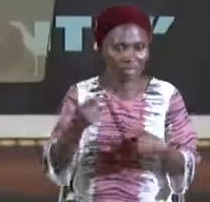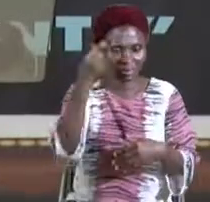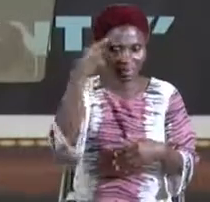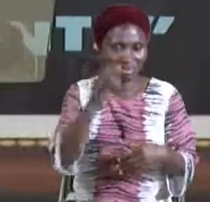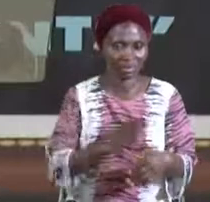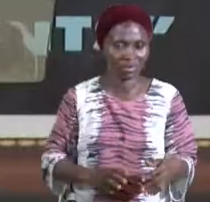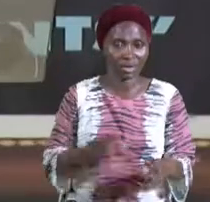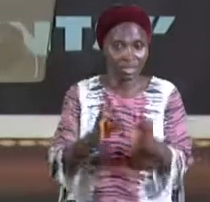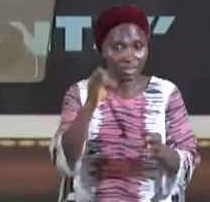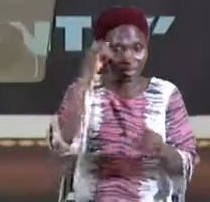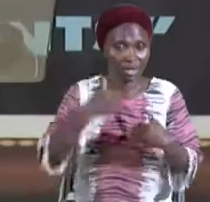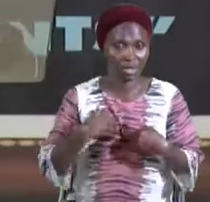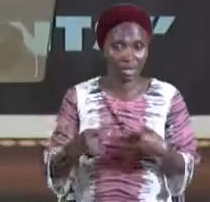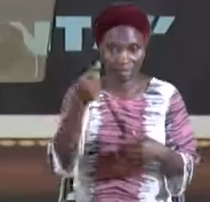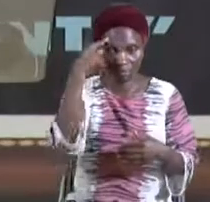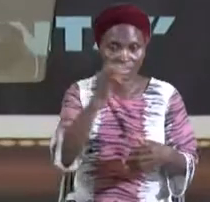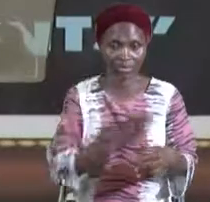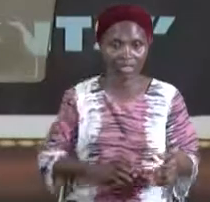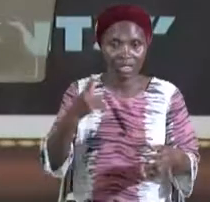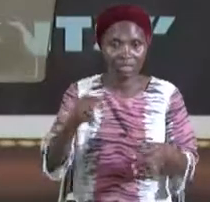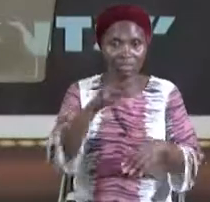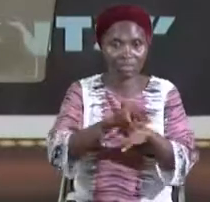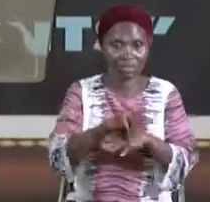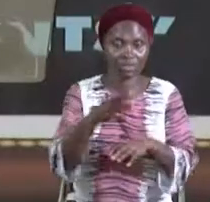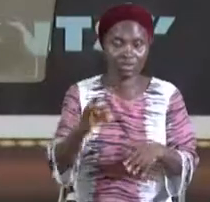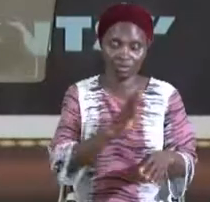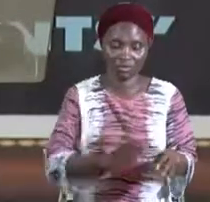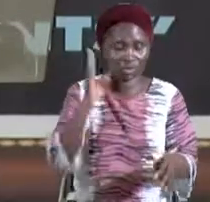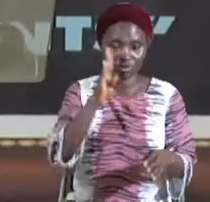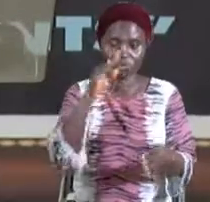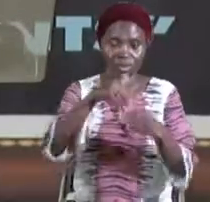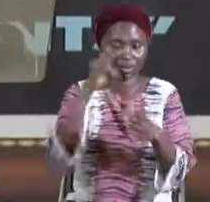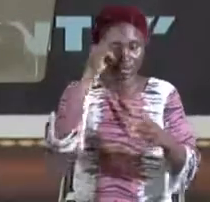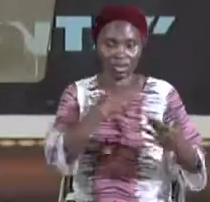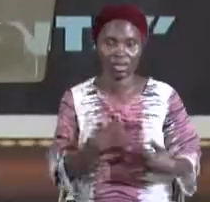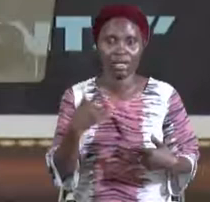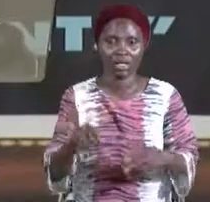la pensée de Christ, le message de Christ sera dans son cœur. La